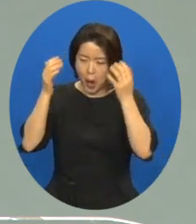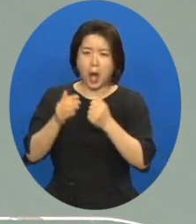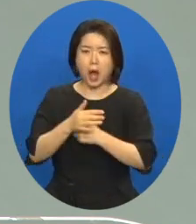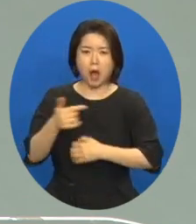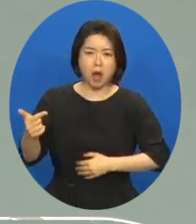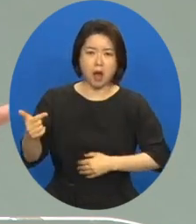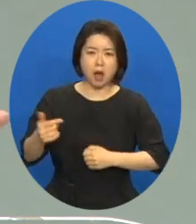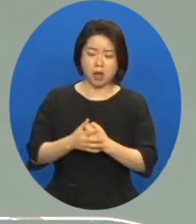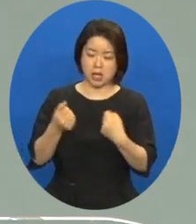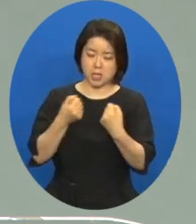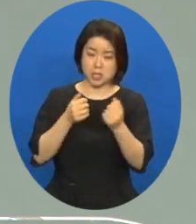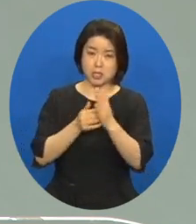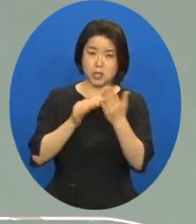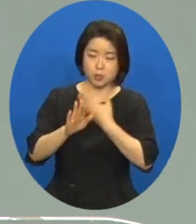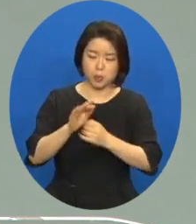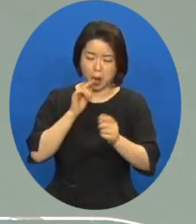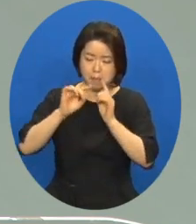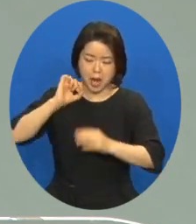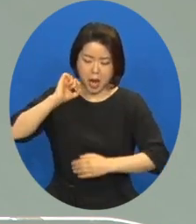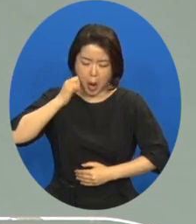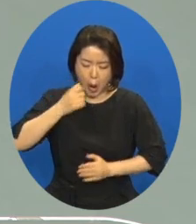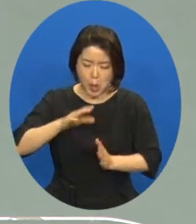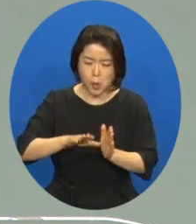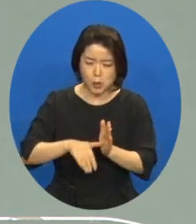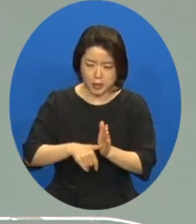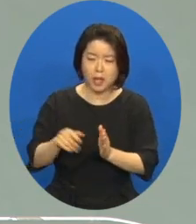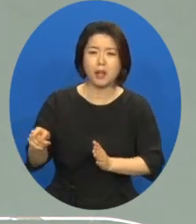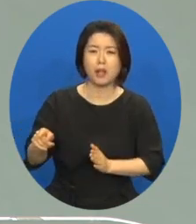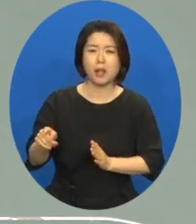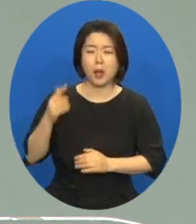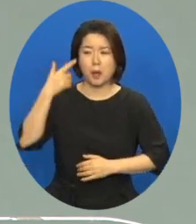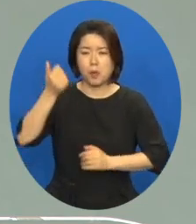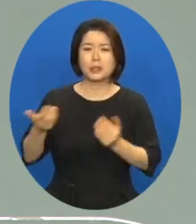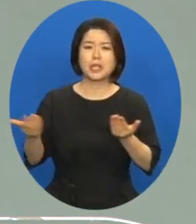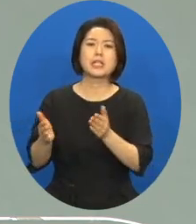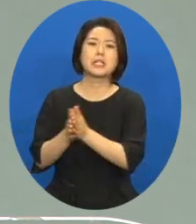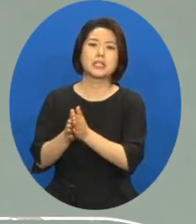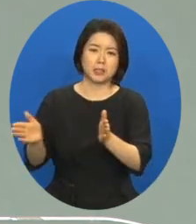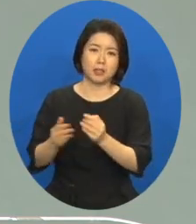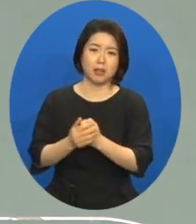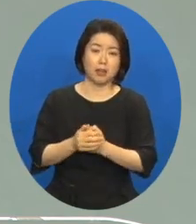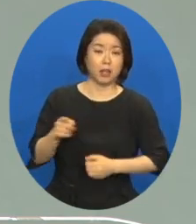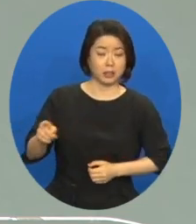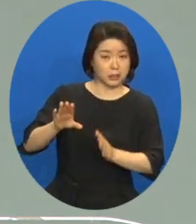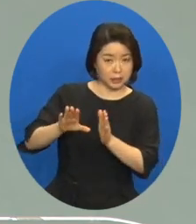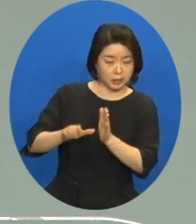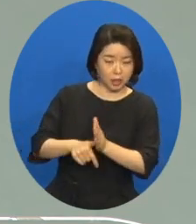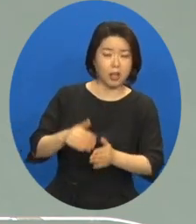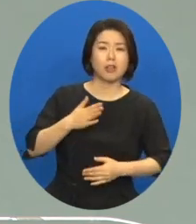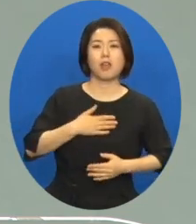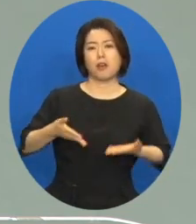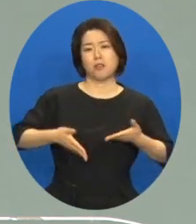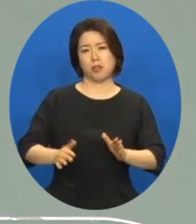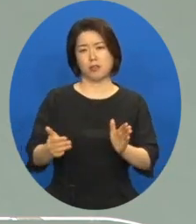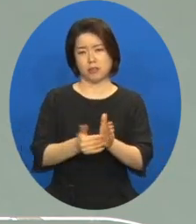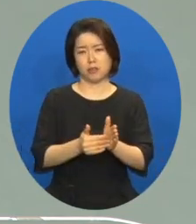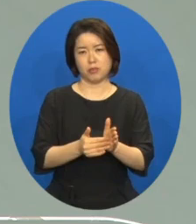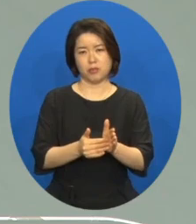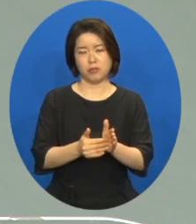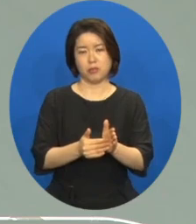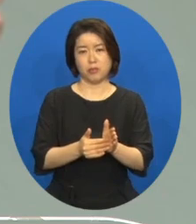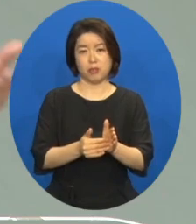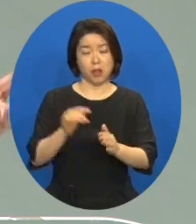이후 말할 수 없이 어려울 때 목회를 시작을 하셨습니다. 그 힘든 때 제가 태어난 거예요.